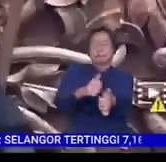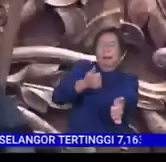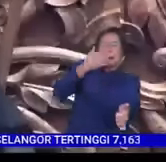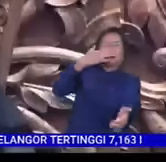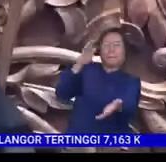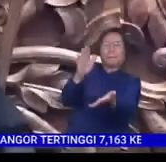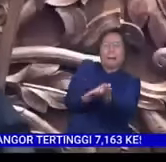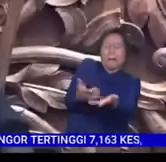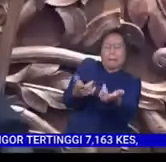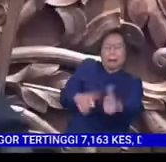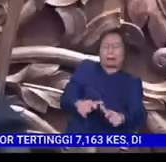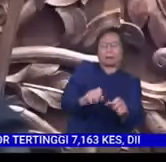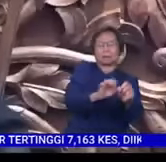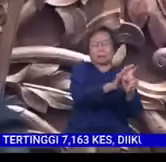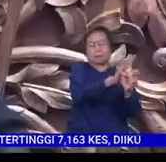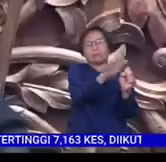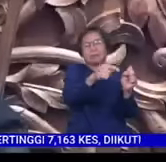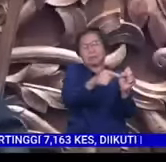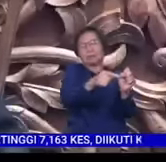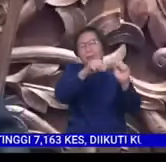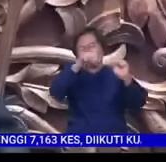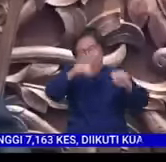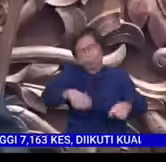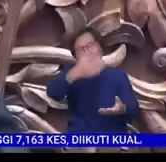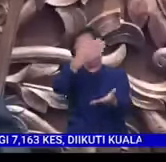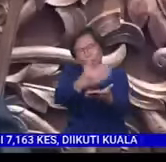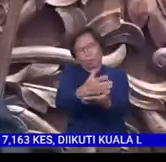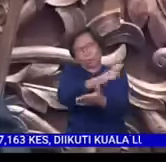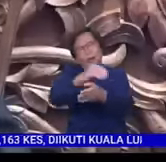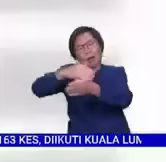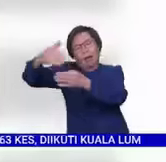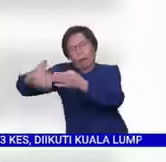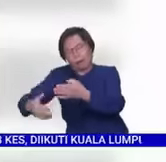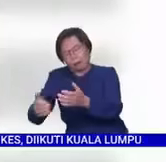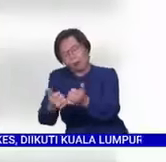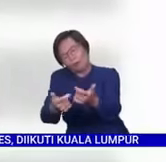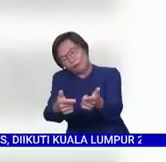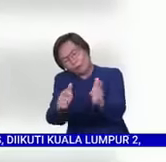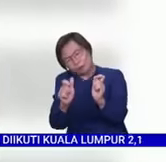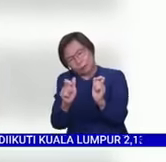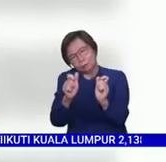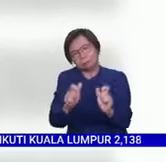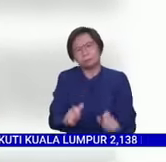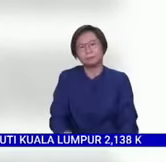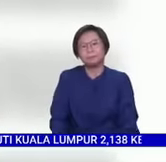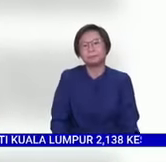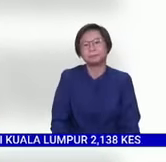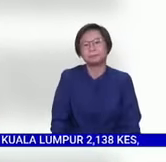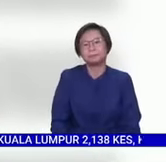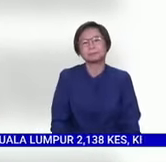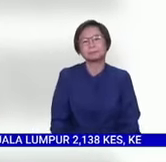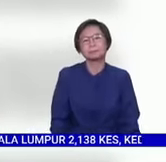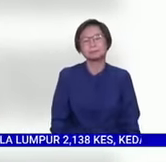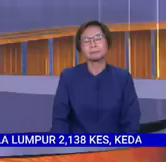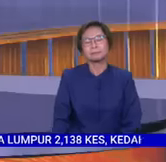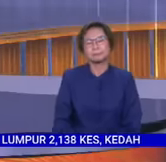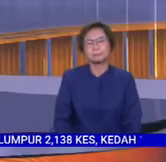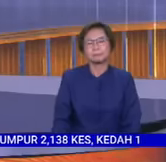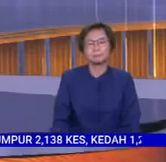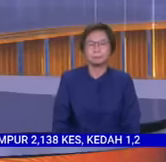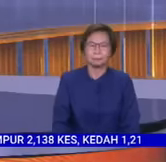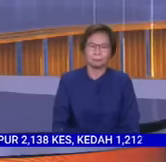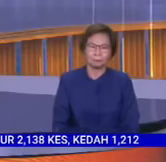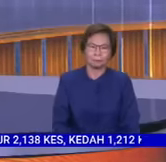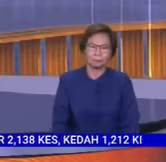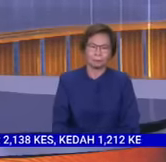dari sebarang musibah dan kali 19 dapat dibendung serta diakhiri dengan segera AF hai ke